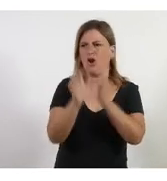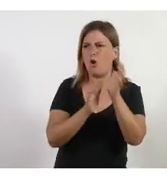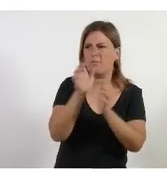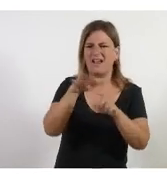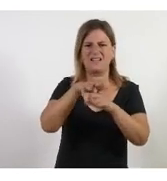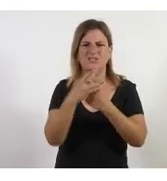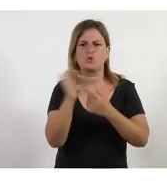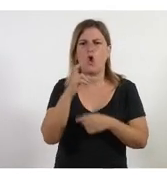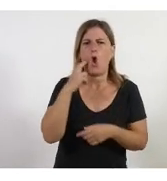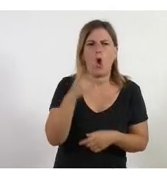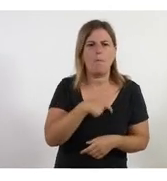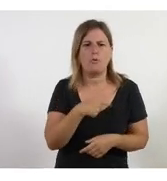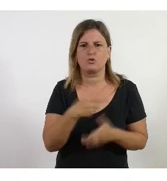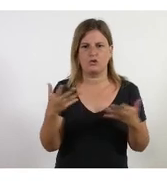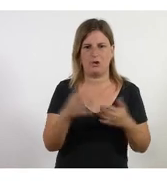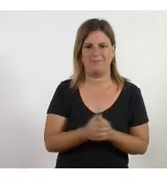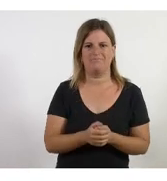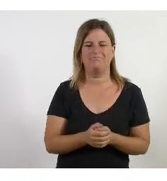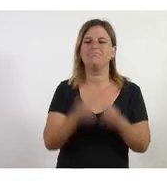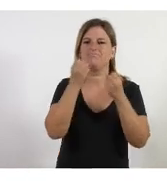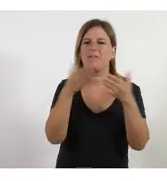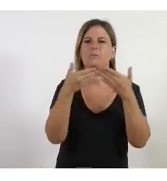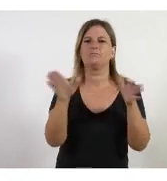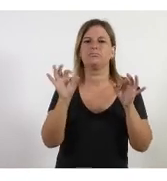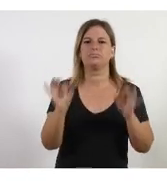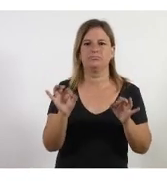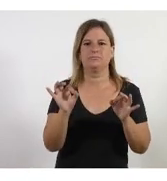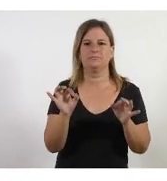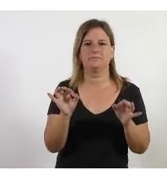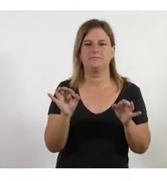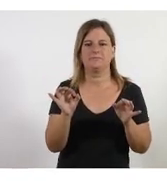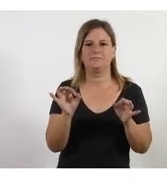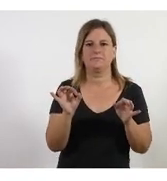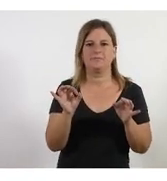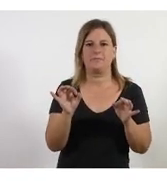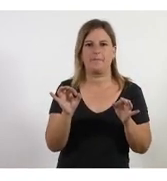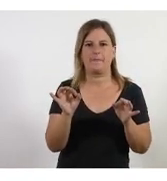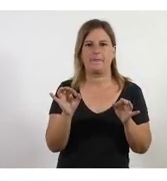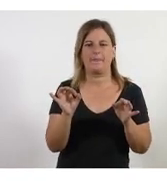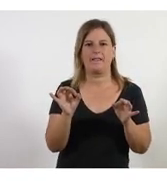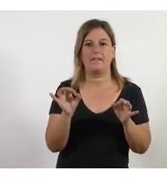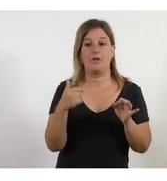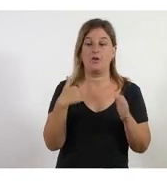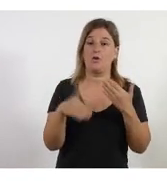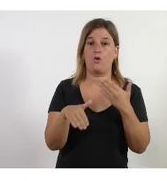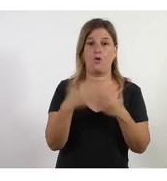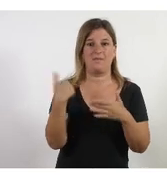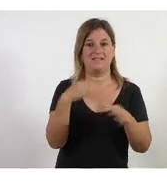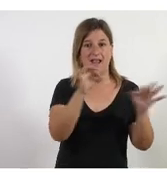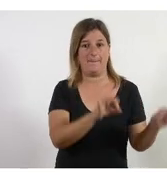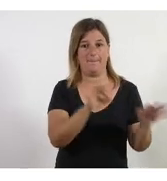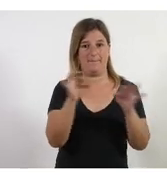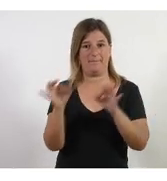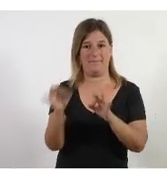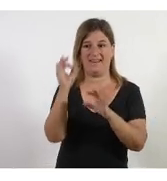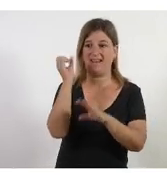sentint. Som-hi. Comencem. Mentre preparava aquesta xerrada